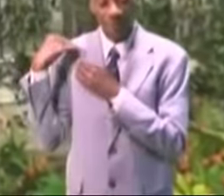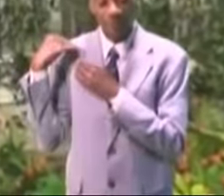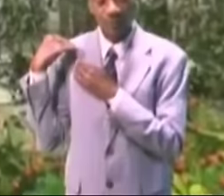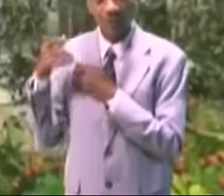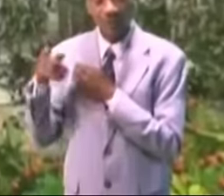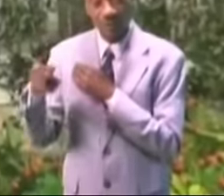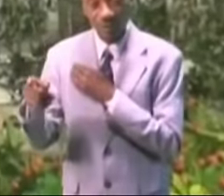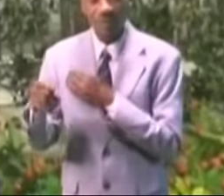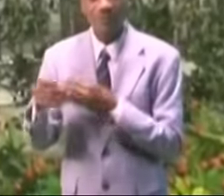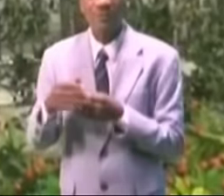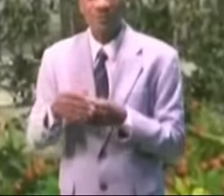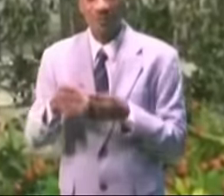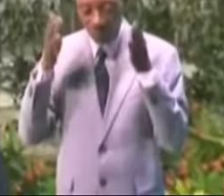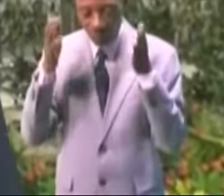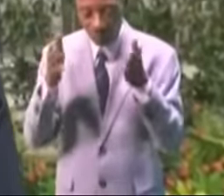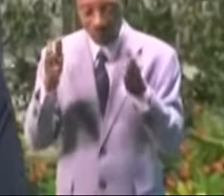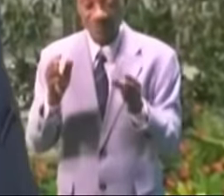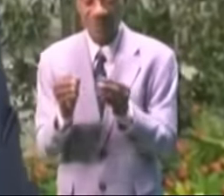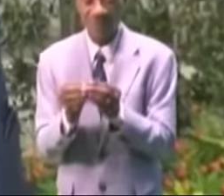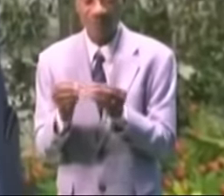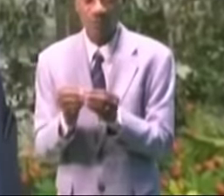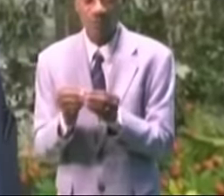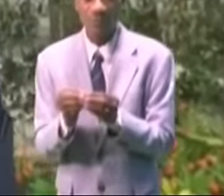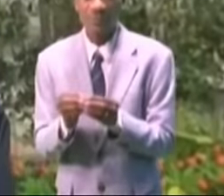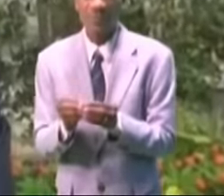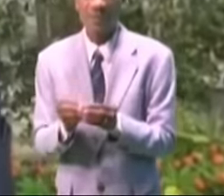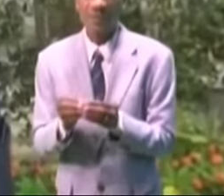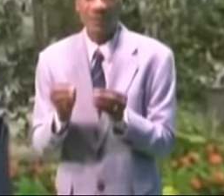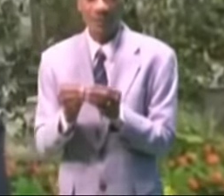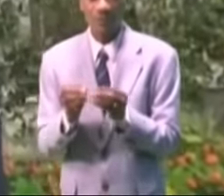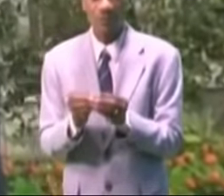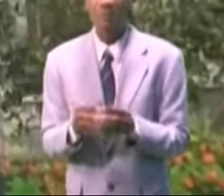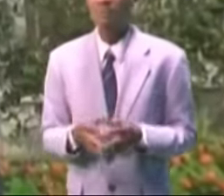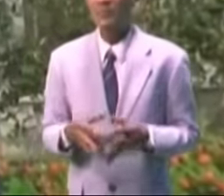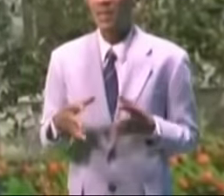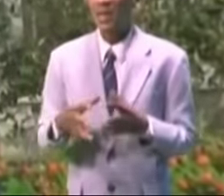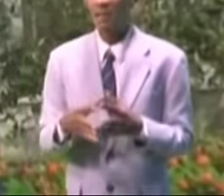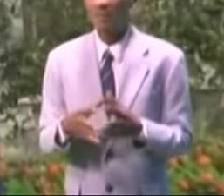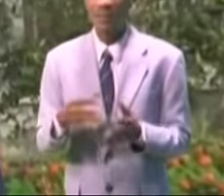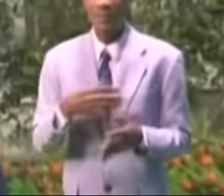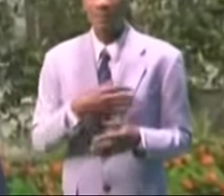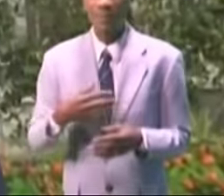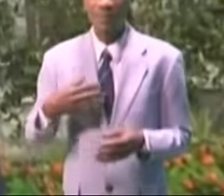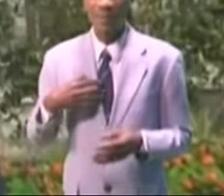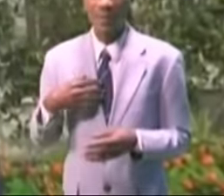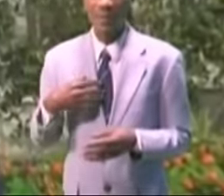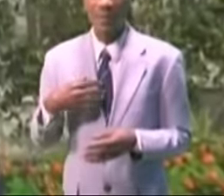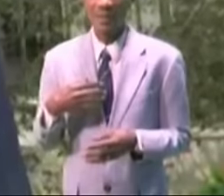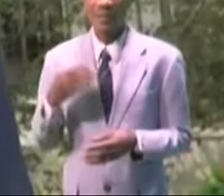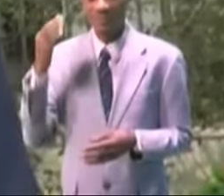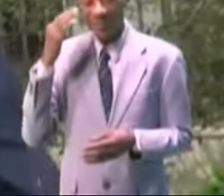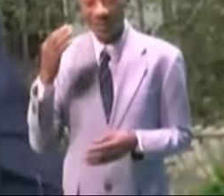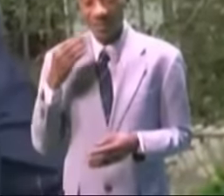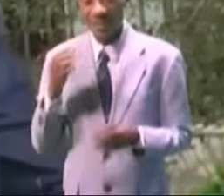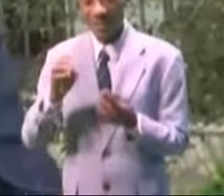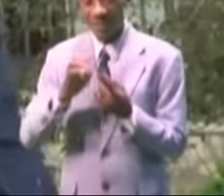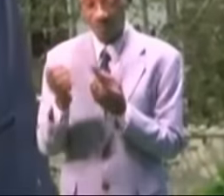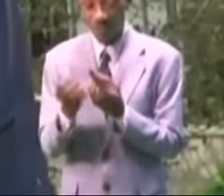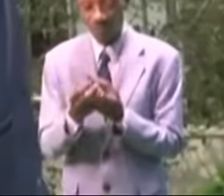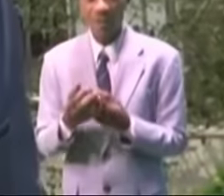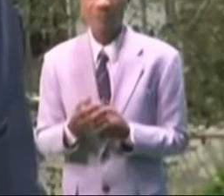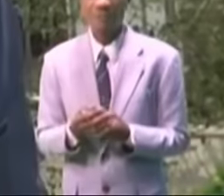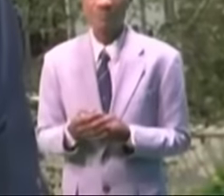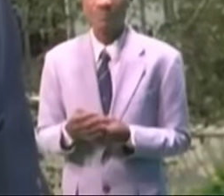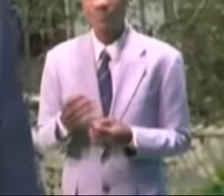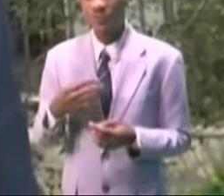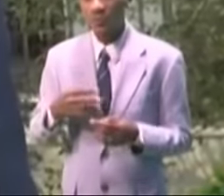les documents étaient signés par son Excellence Madame la ministre d'État, ministre de l'Environnement et du Développement Durable. Nous allons voir